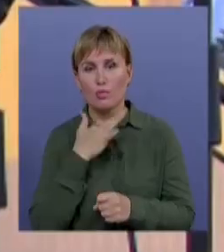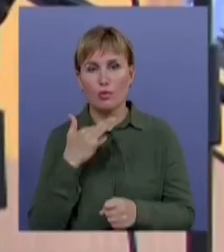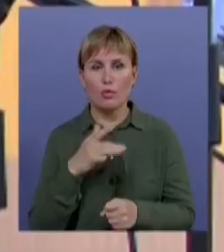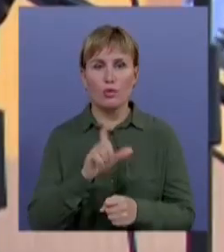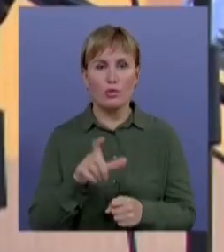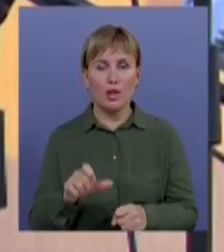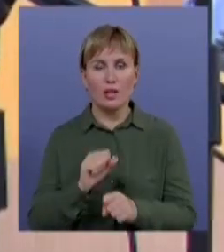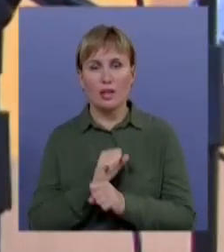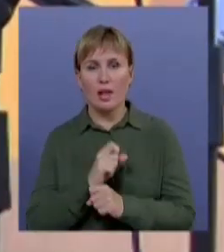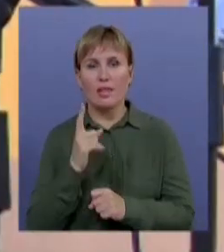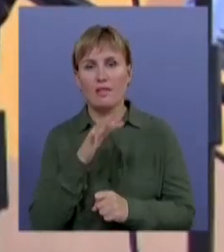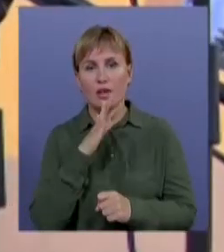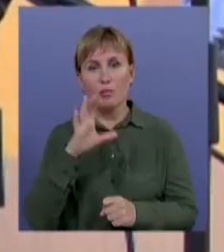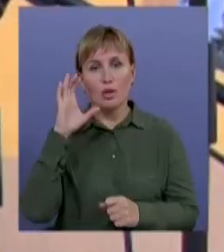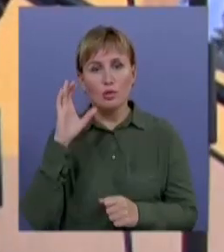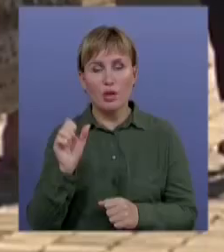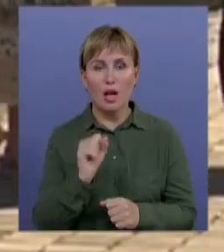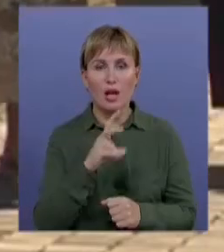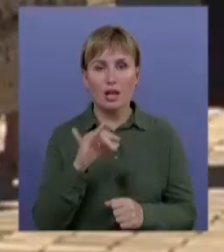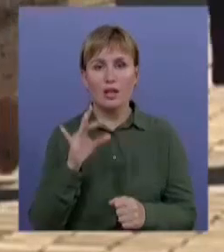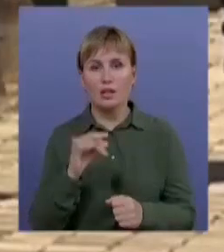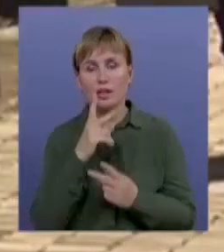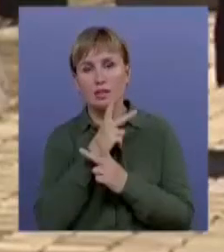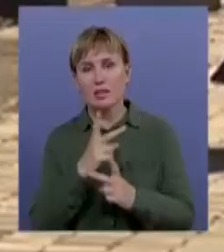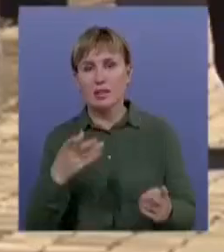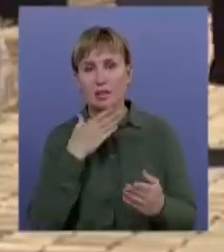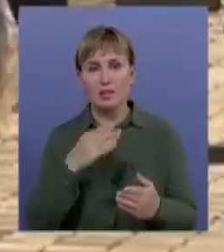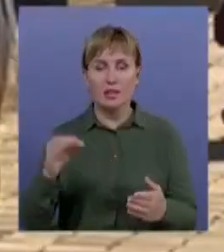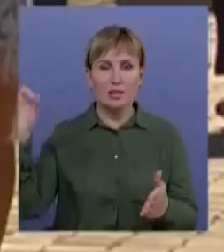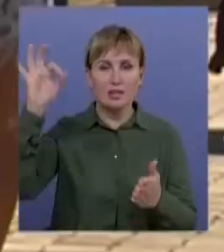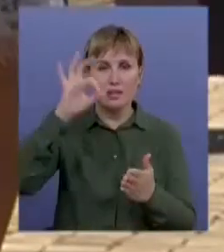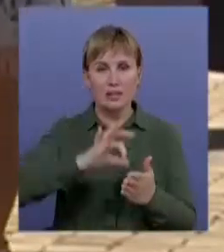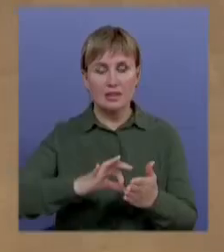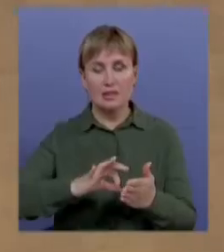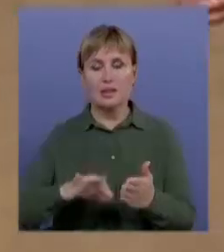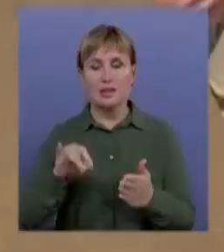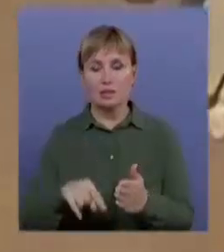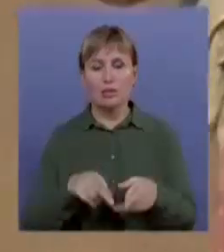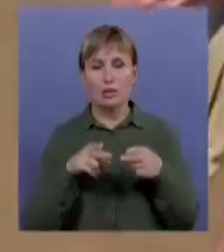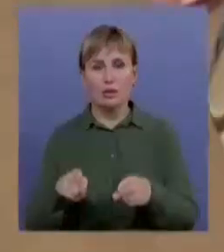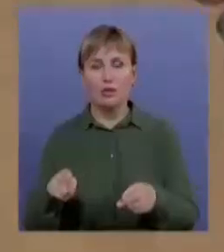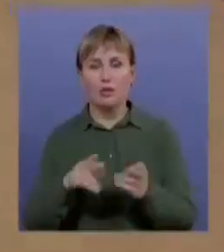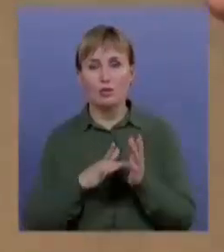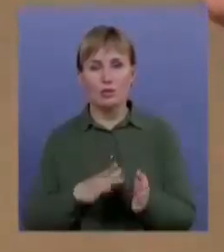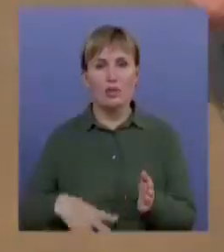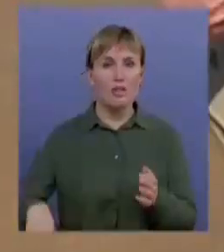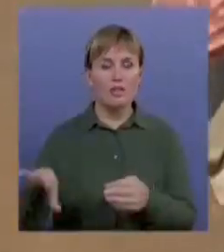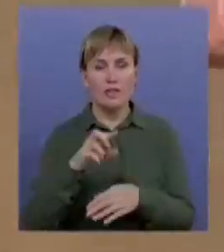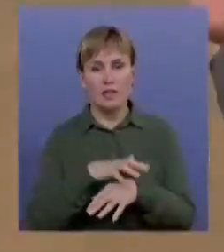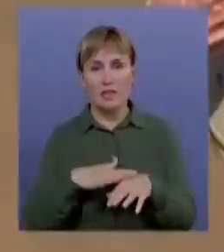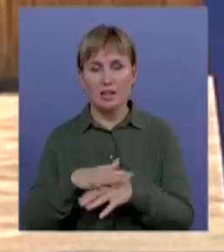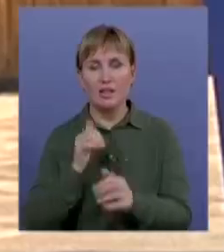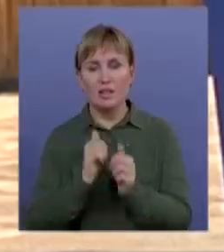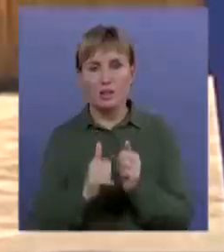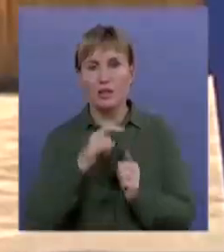сотен отдыхающих одновременно слушали акынов и любовались красивым закатом позади сцены. Сюда едут туристы со всех уголков страны. Все